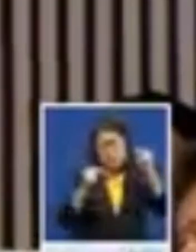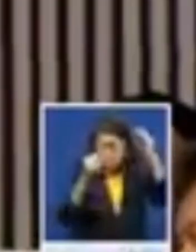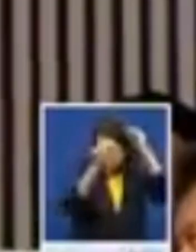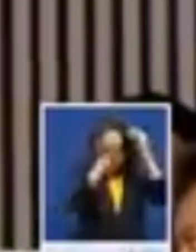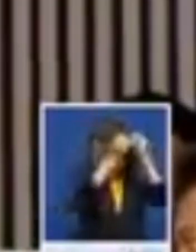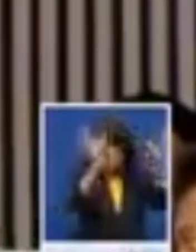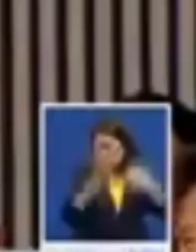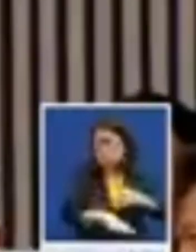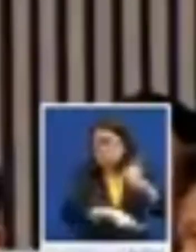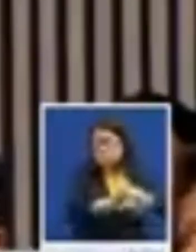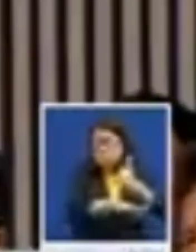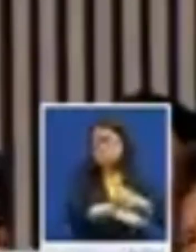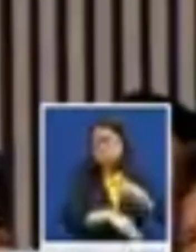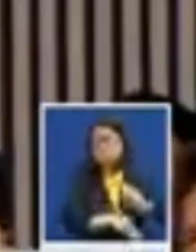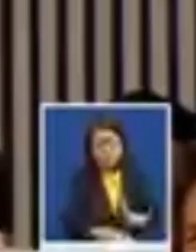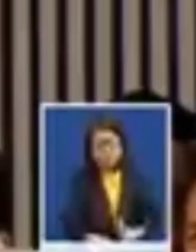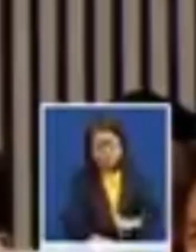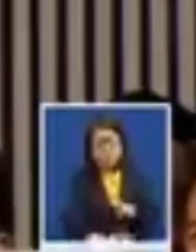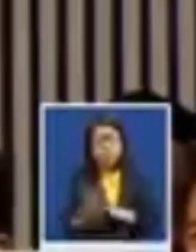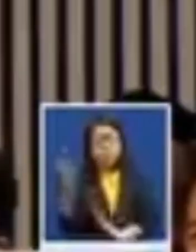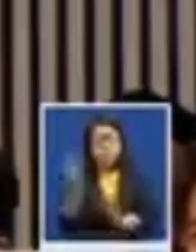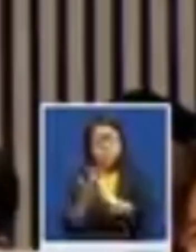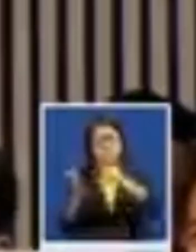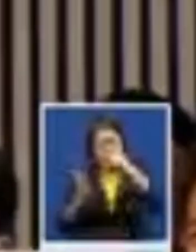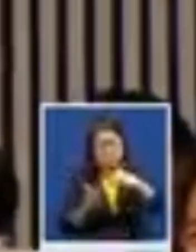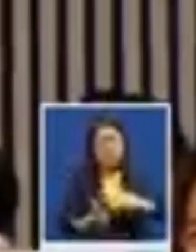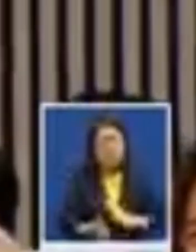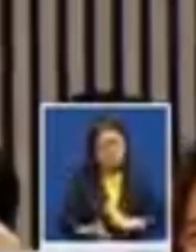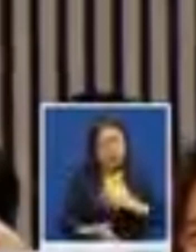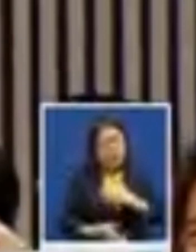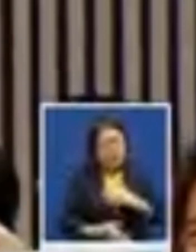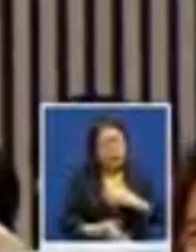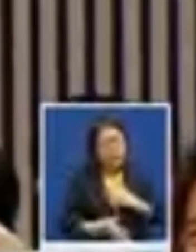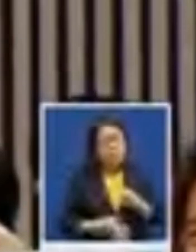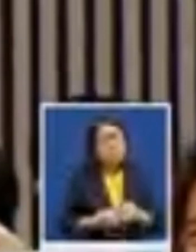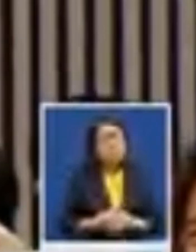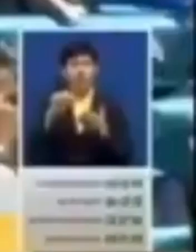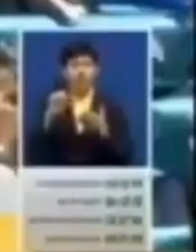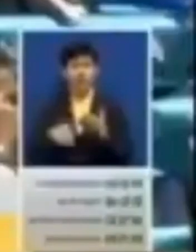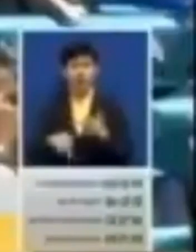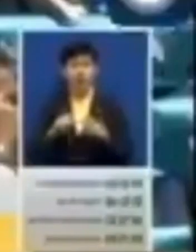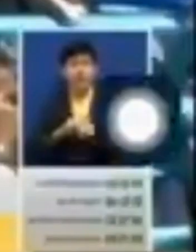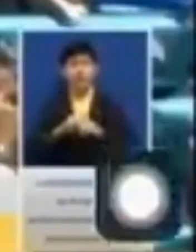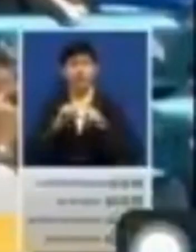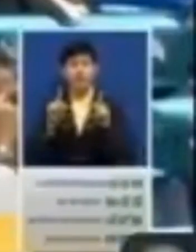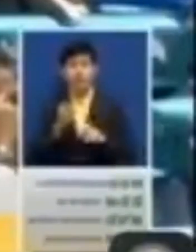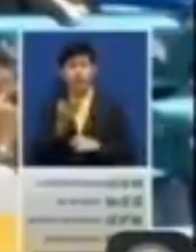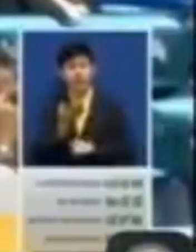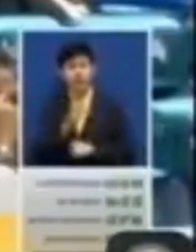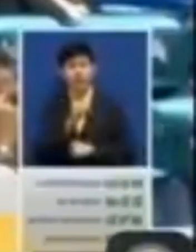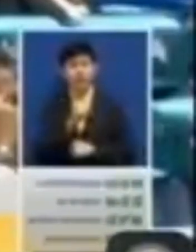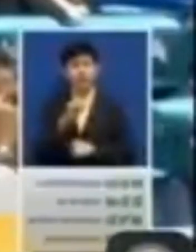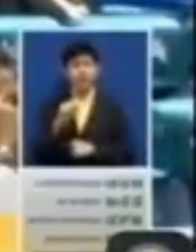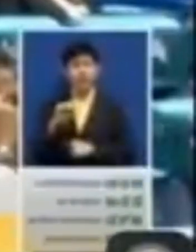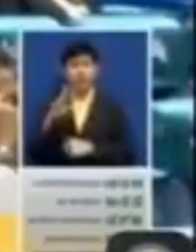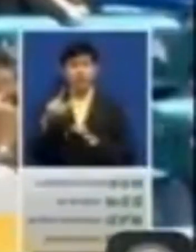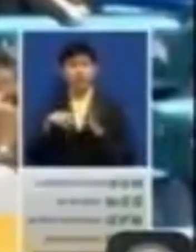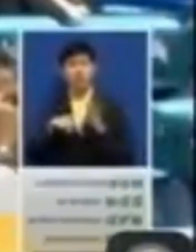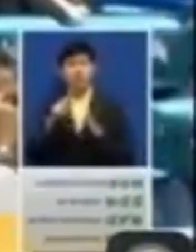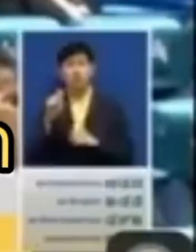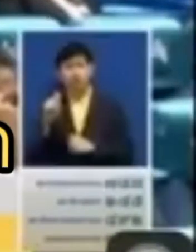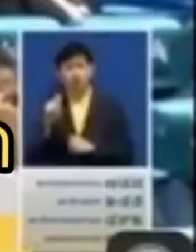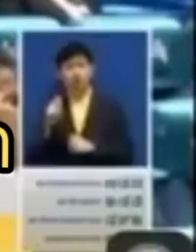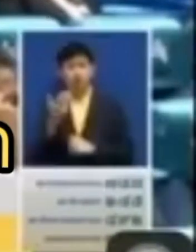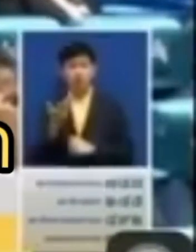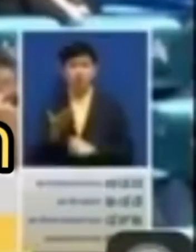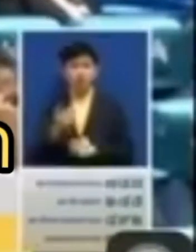ที่จะนำพาเกียรติภูมิศักดิ์ศรีของประเทศไทยให้กลับมาในเวทีโลกอีกครั้งค่ะขอบพระคุณค ่ ะ ท่านสสช.เนี่ยนะคะก็คือ